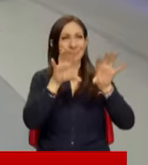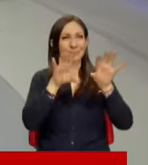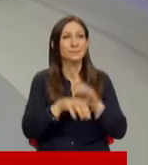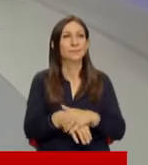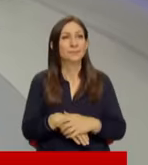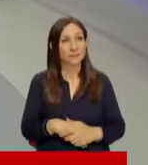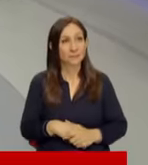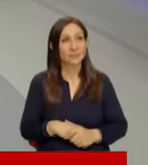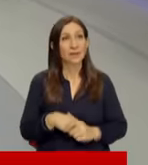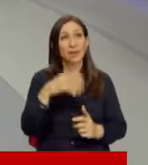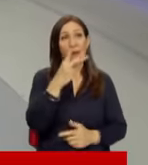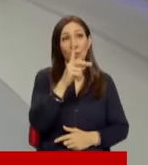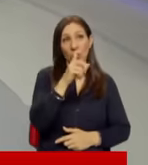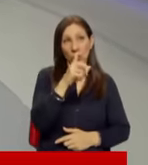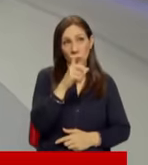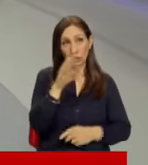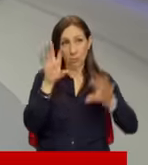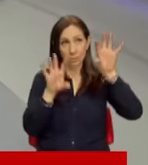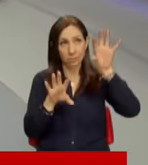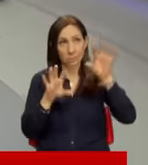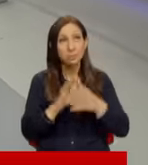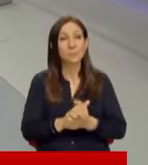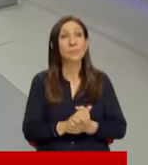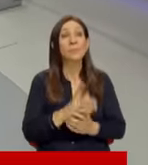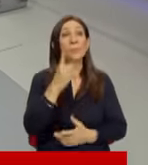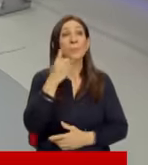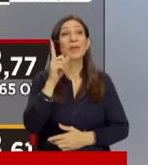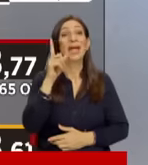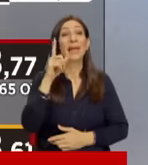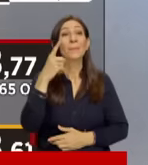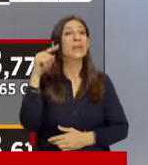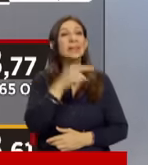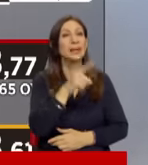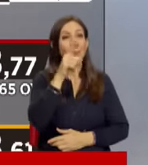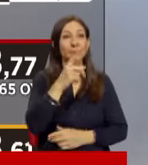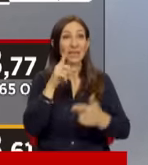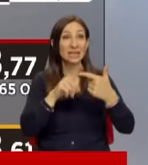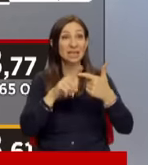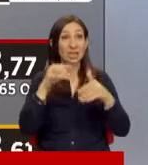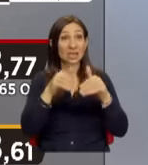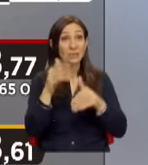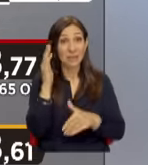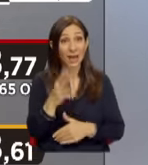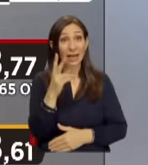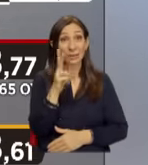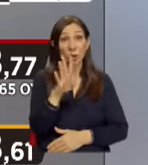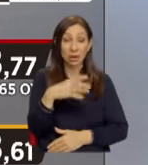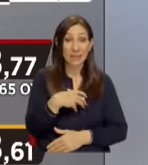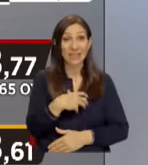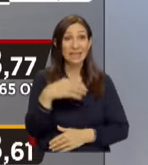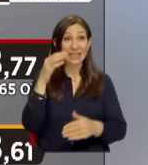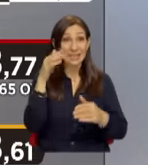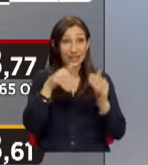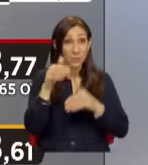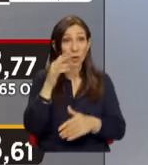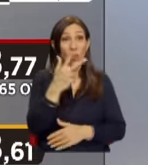İstanbul'u. Hemen gelsin. 2019. Bak Binali Yıldırım ikinci seçimde dahi yani 24 Haziran seçiminde